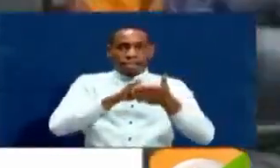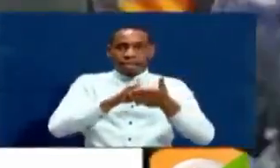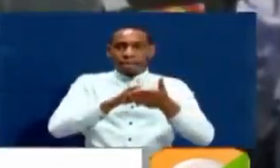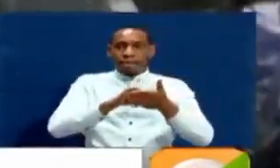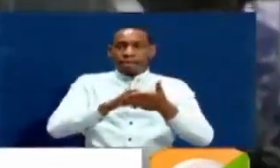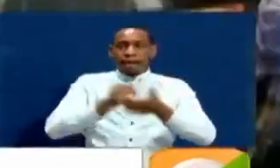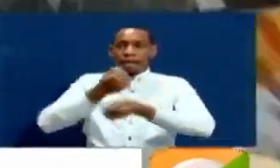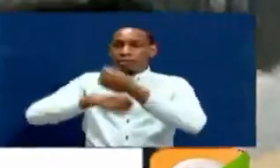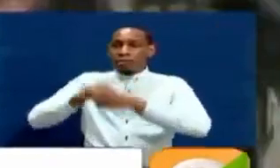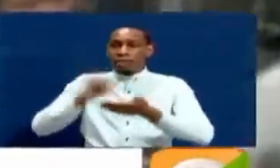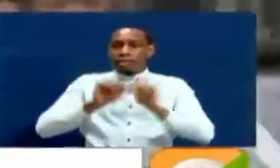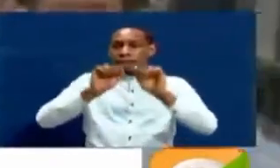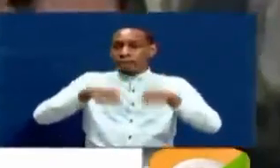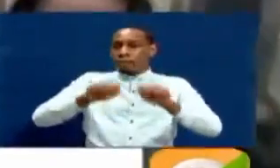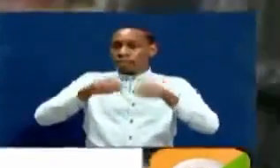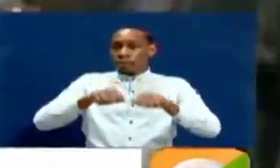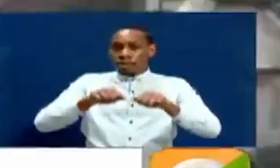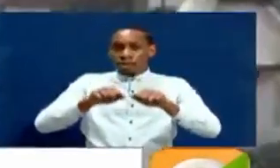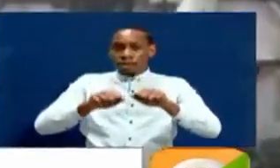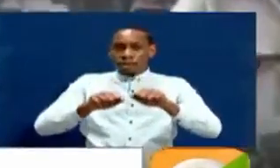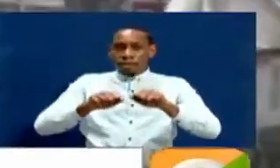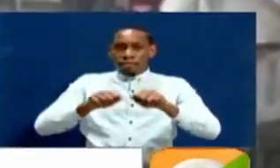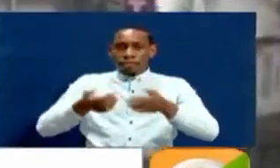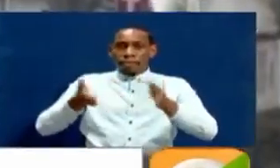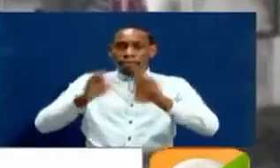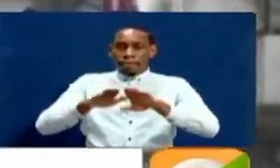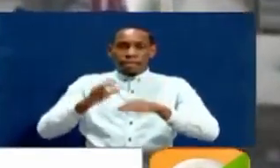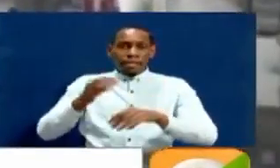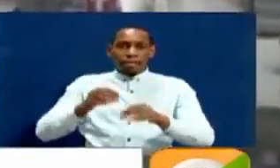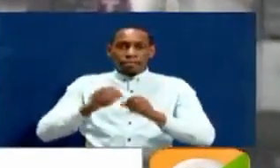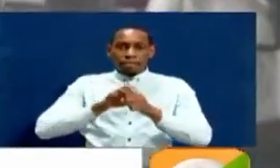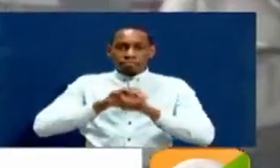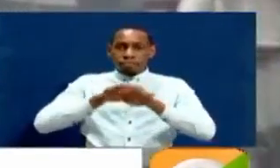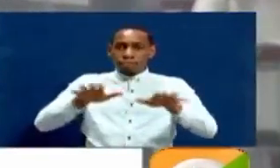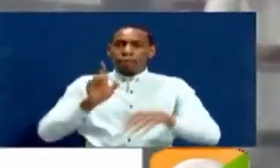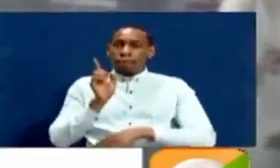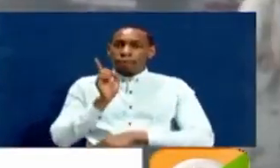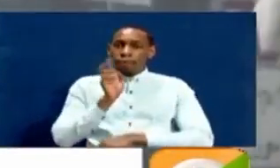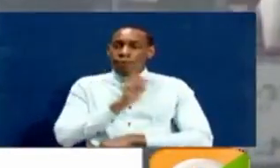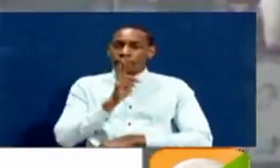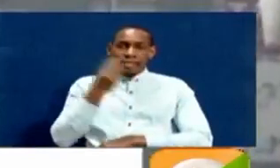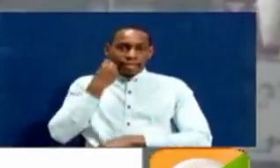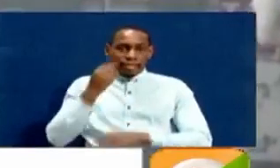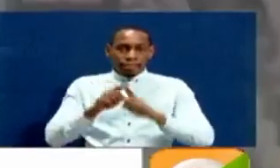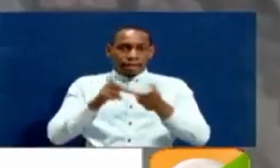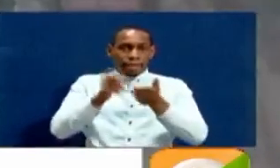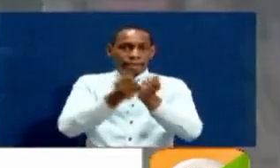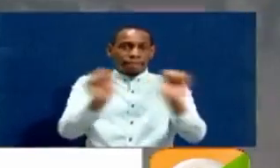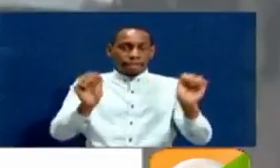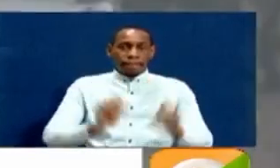la kufanya kitendo kinachoweza kusababisha kusambaa kwa ugonjwa hatari. Hata hivyo aliachiliwa kwa dhamana.